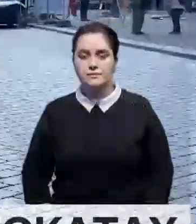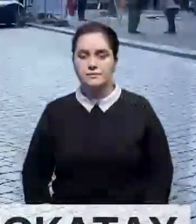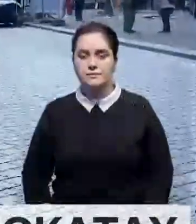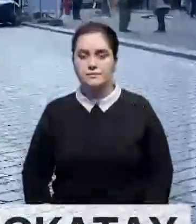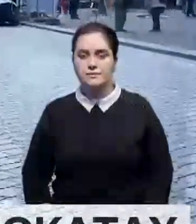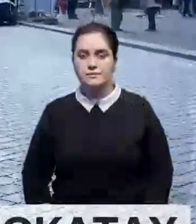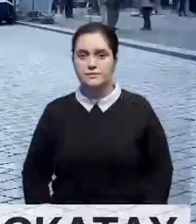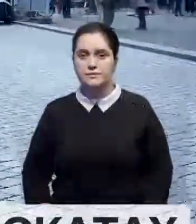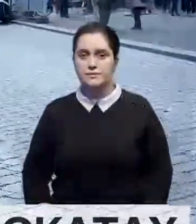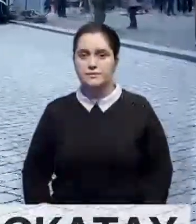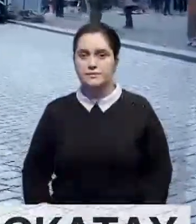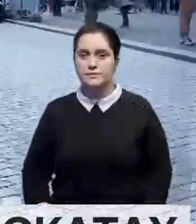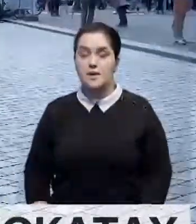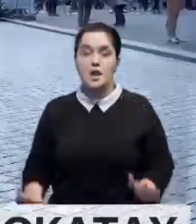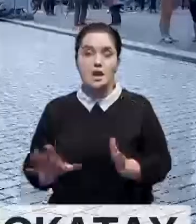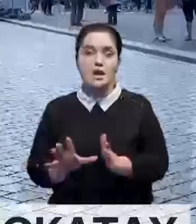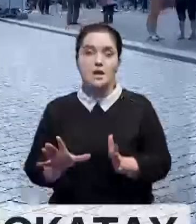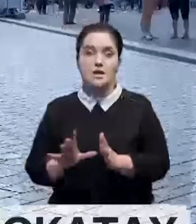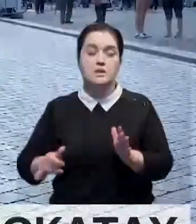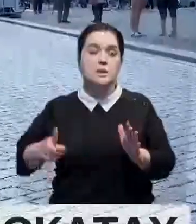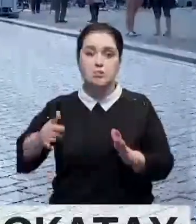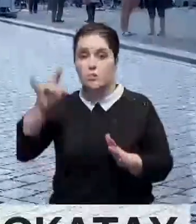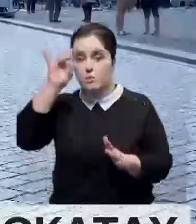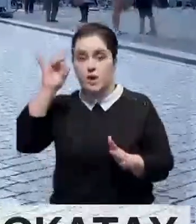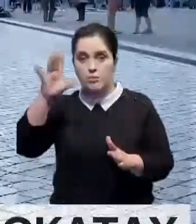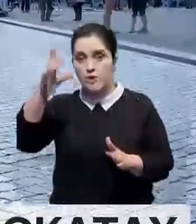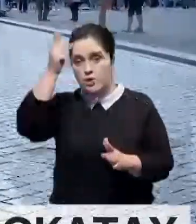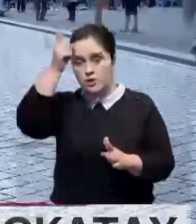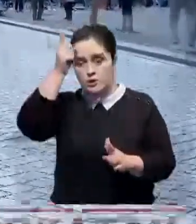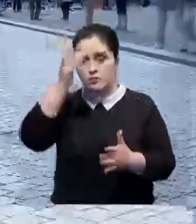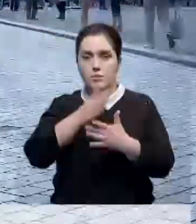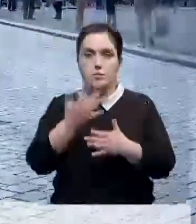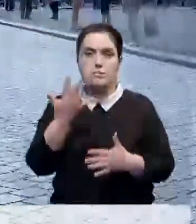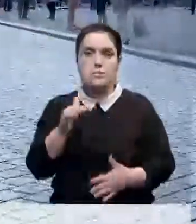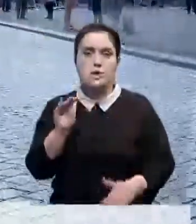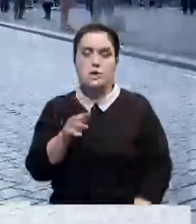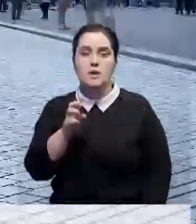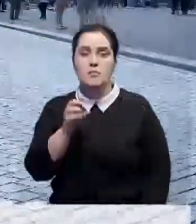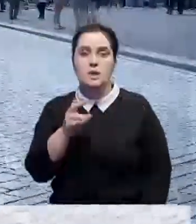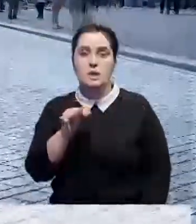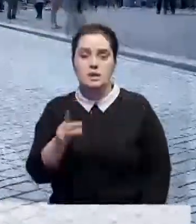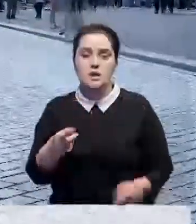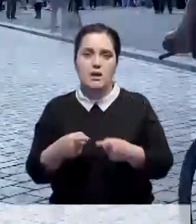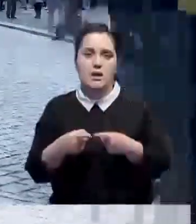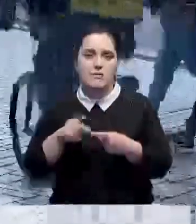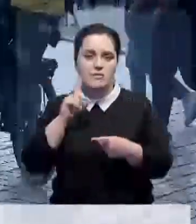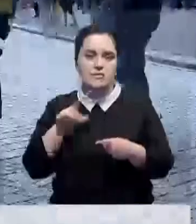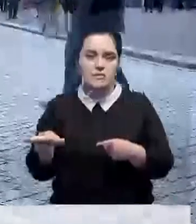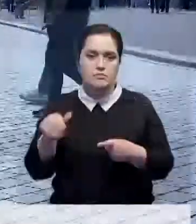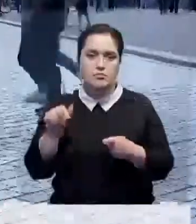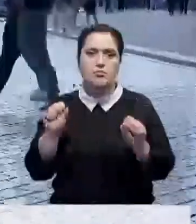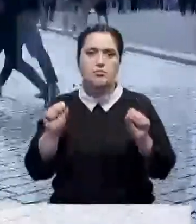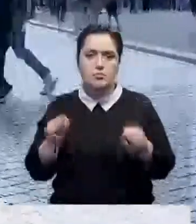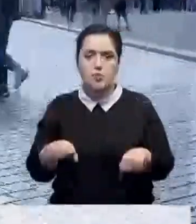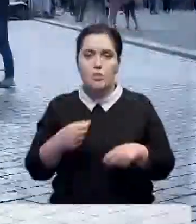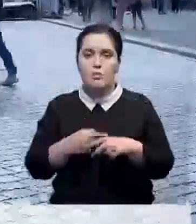Электросамокаты становятся популярными в Германии. Только в Берлине их насчитывается более 50 тысяч. Арендовать экологичный транспорт можно